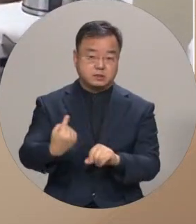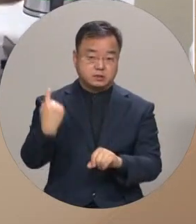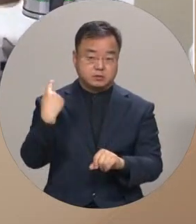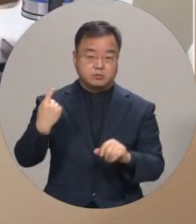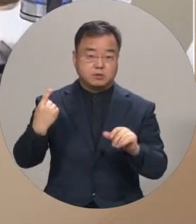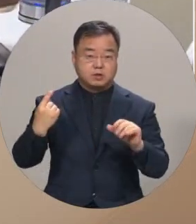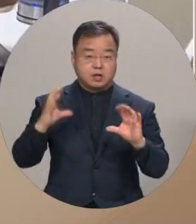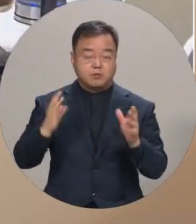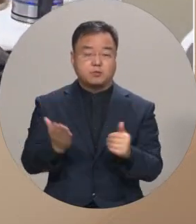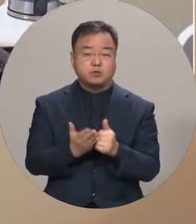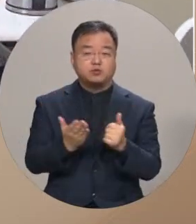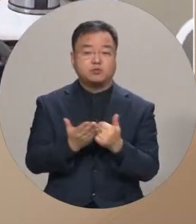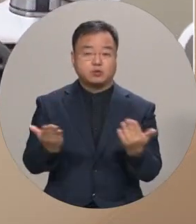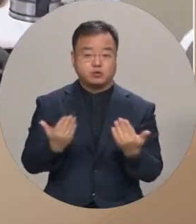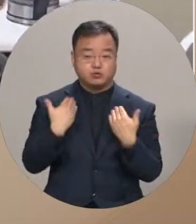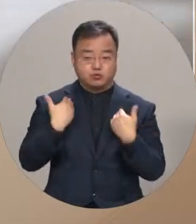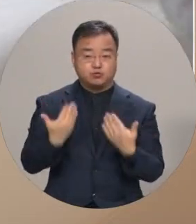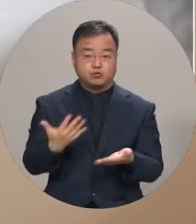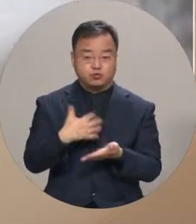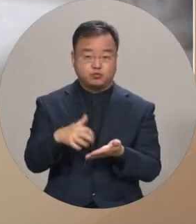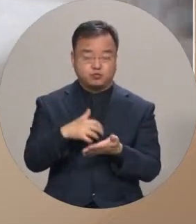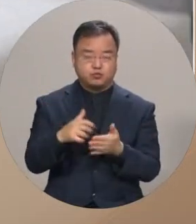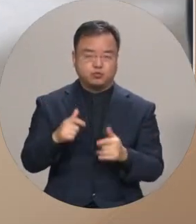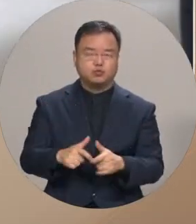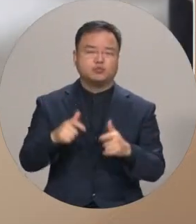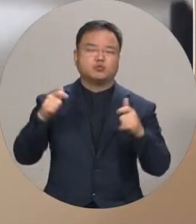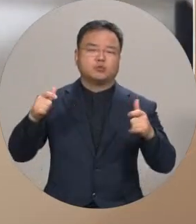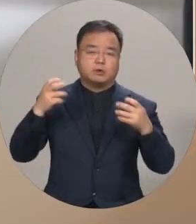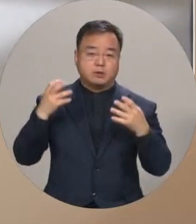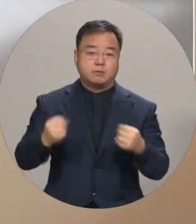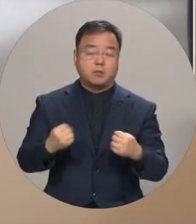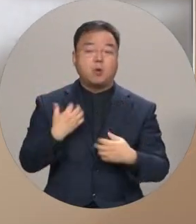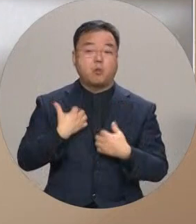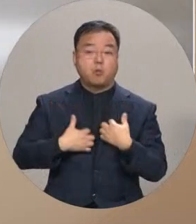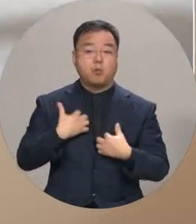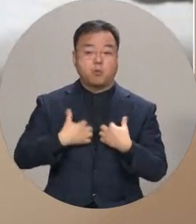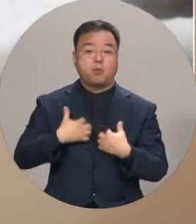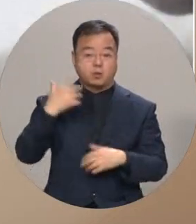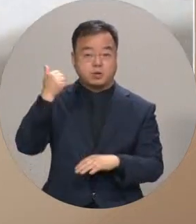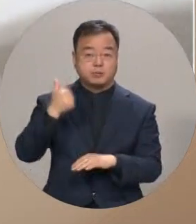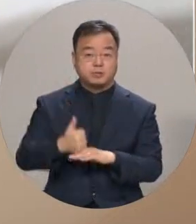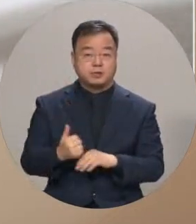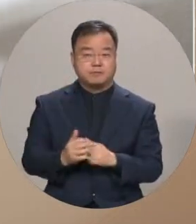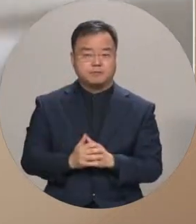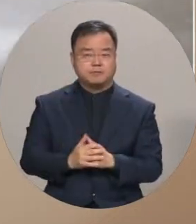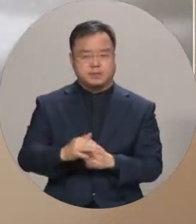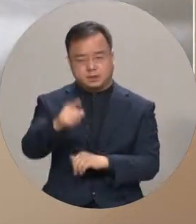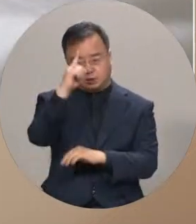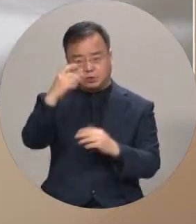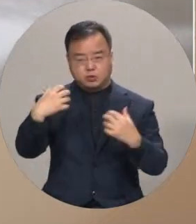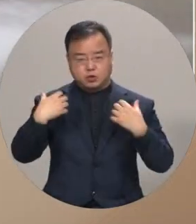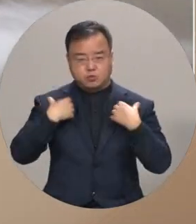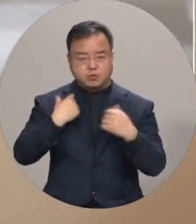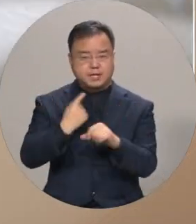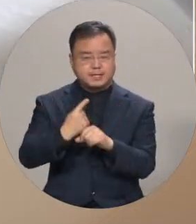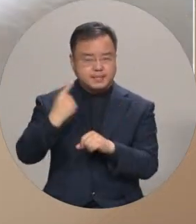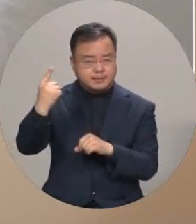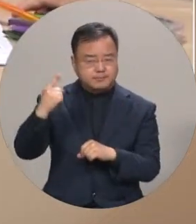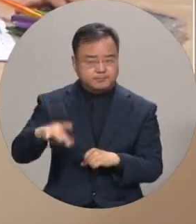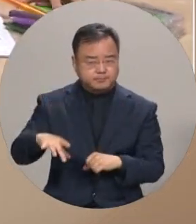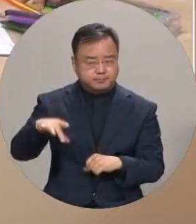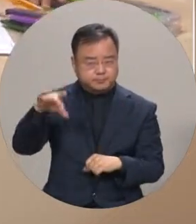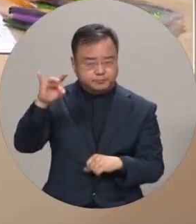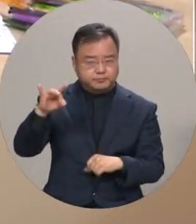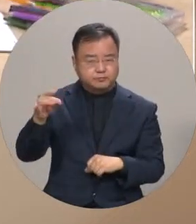자수가 아주 대폭 증 했다라는 것입니다 상당히 반가운 결과라고 생각을 하고요 정부는 내년 초에 좀 더 과감한